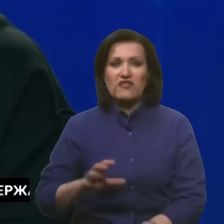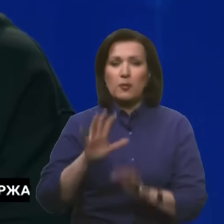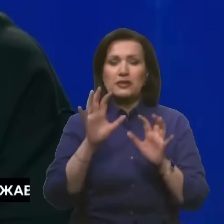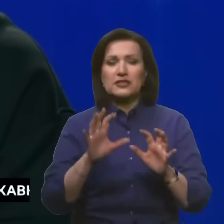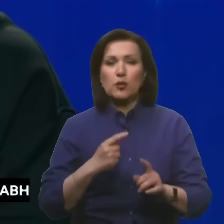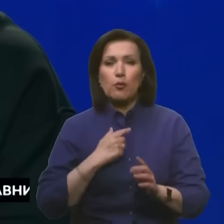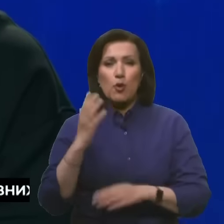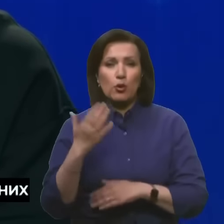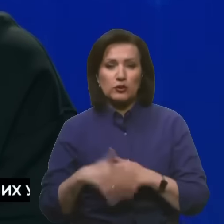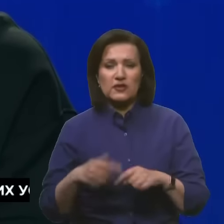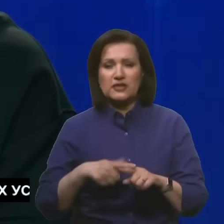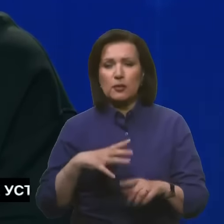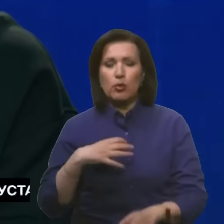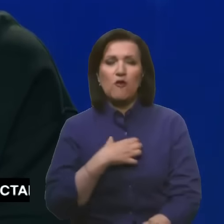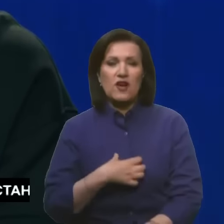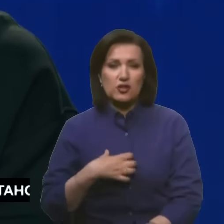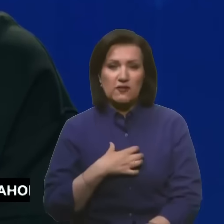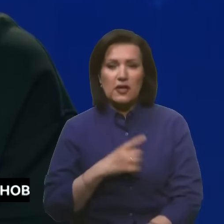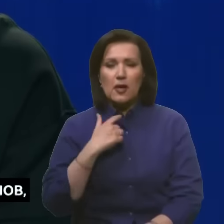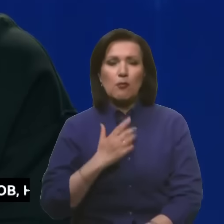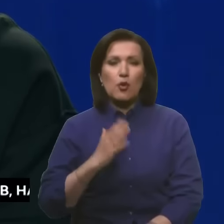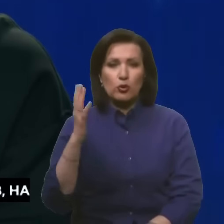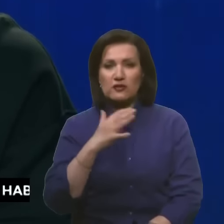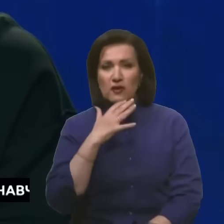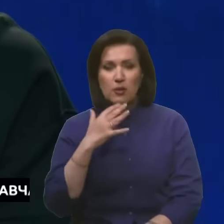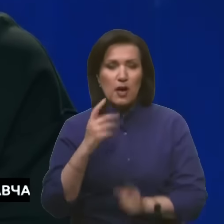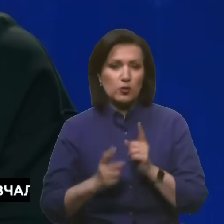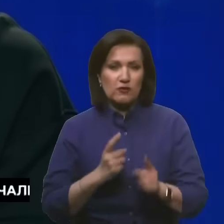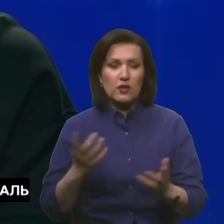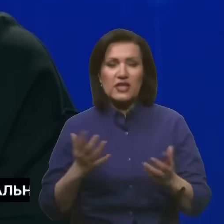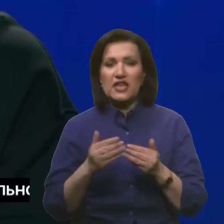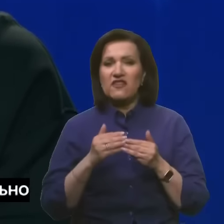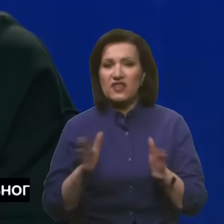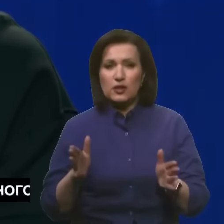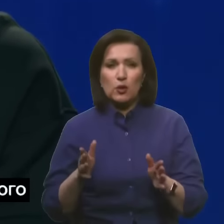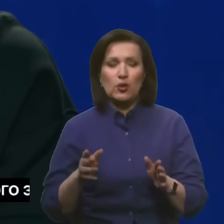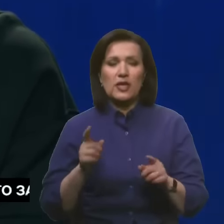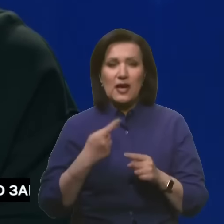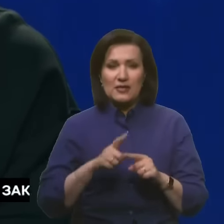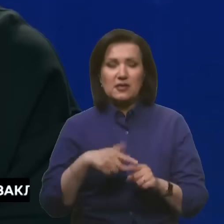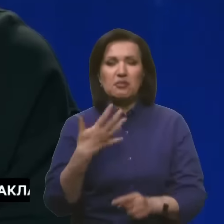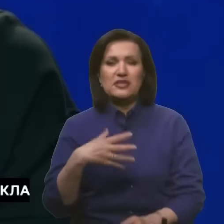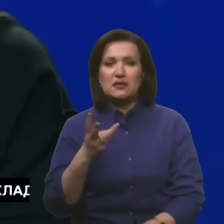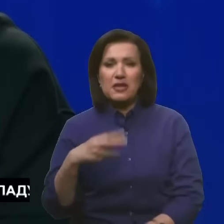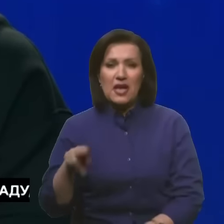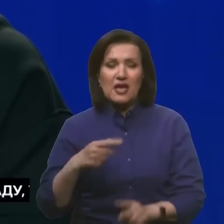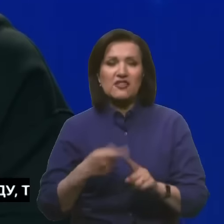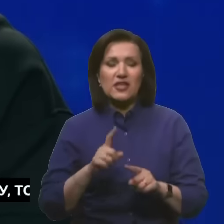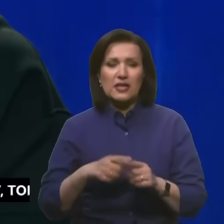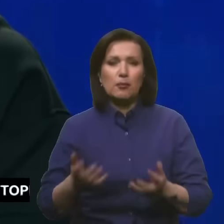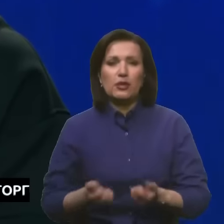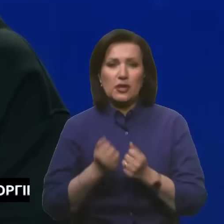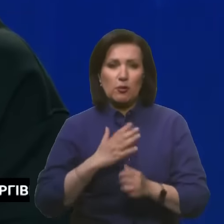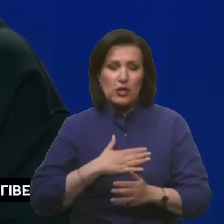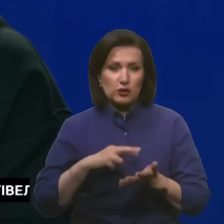закони проголосували. Це було важливо. Проголосували багато реформ, які відкриють ті самі 50 мільярдів, до речі, які і